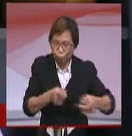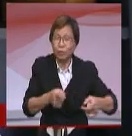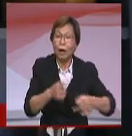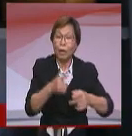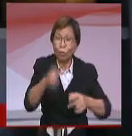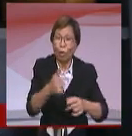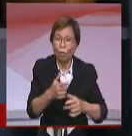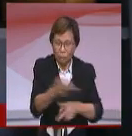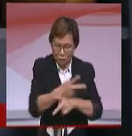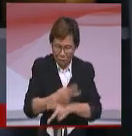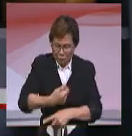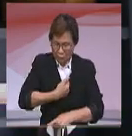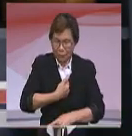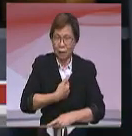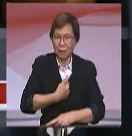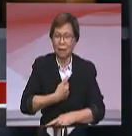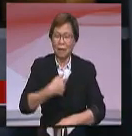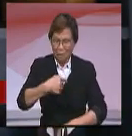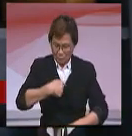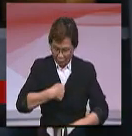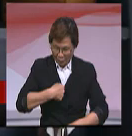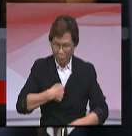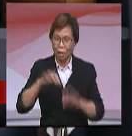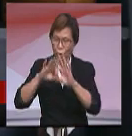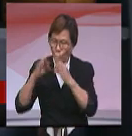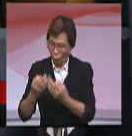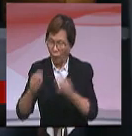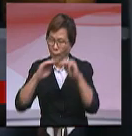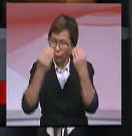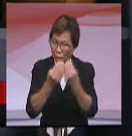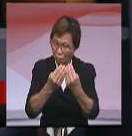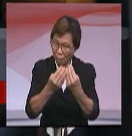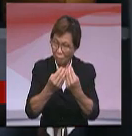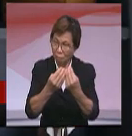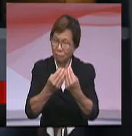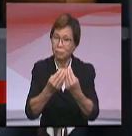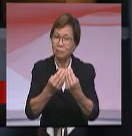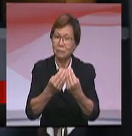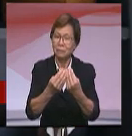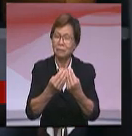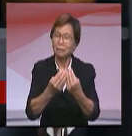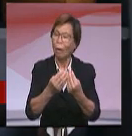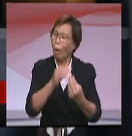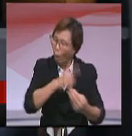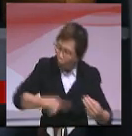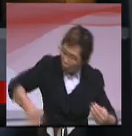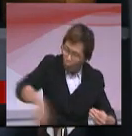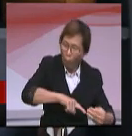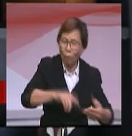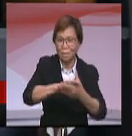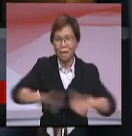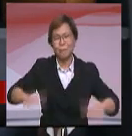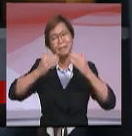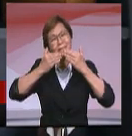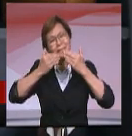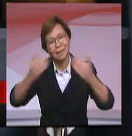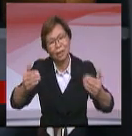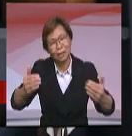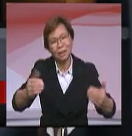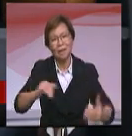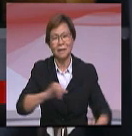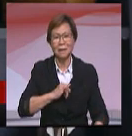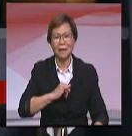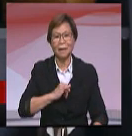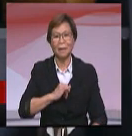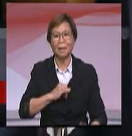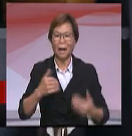untuk memastikan diri, keluarga dan masyarakat sekitar kita terus selamat. Terima kasih. Saya